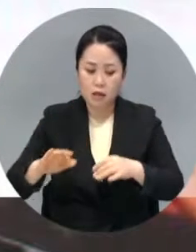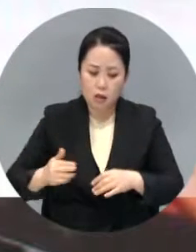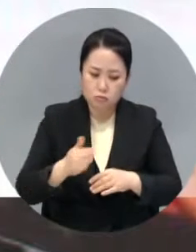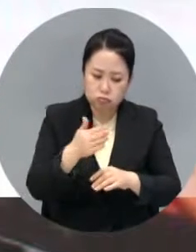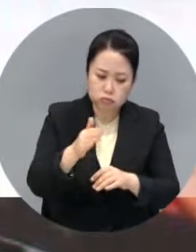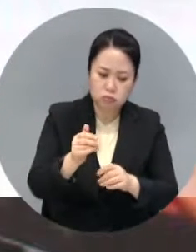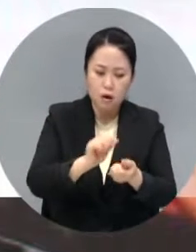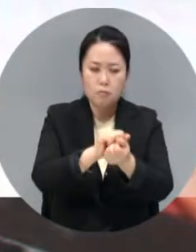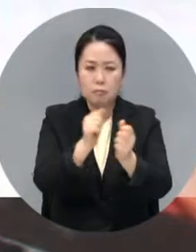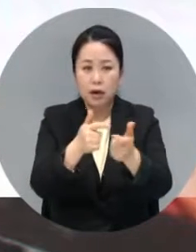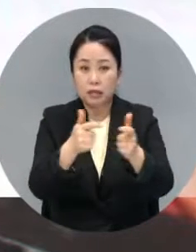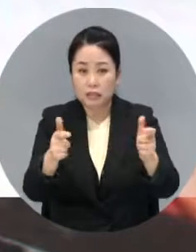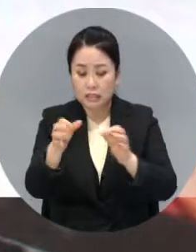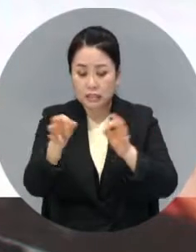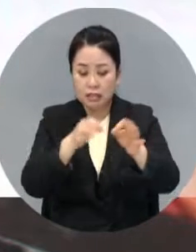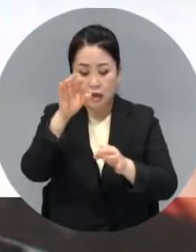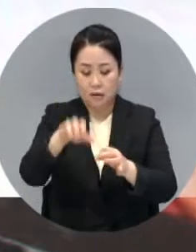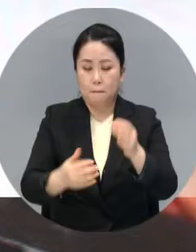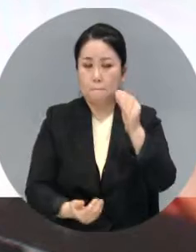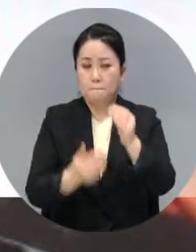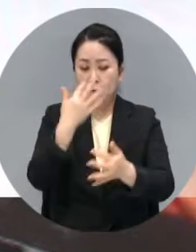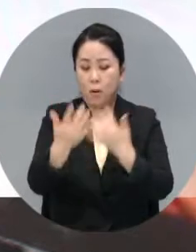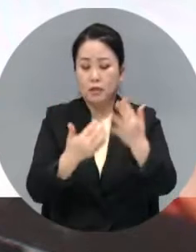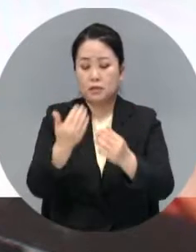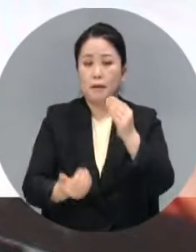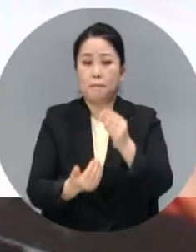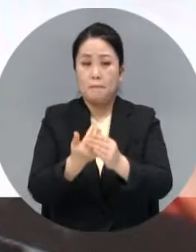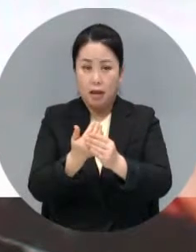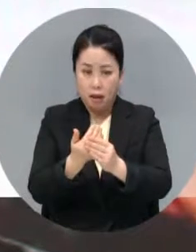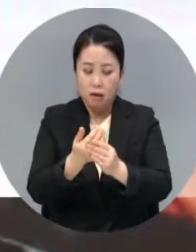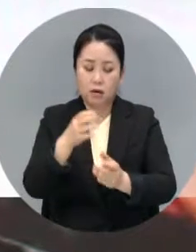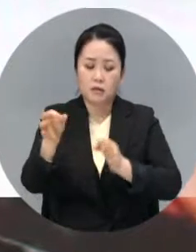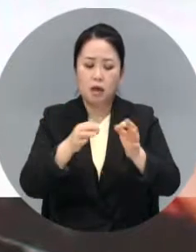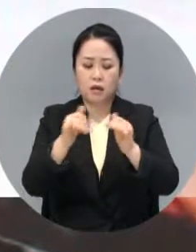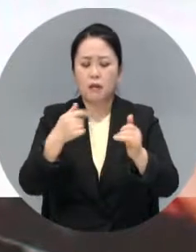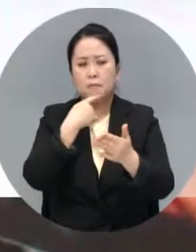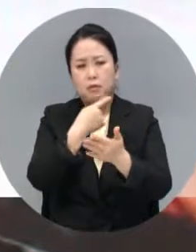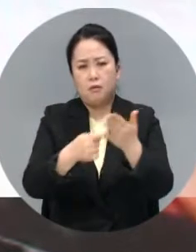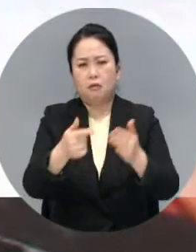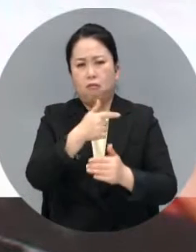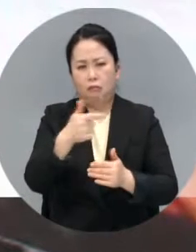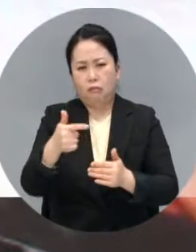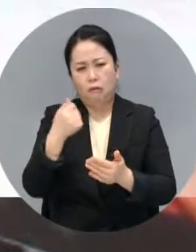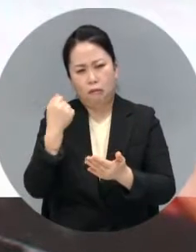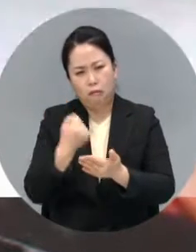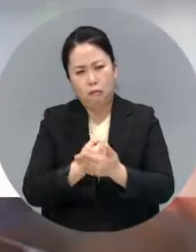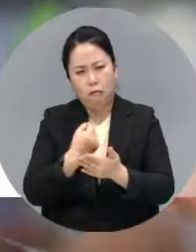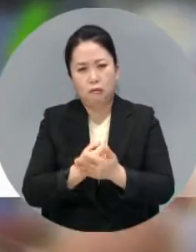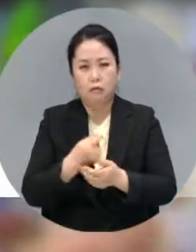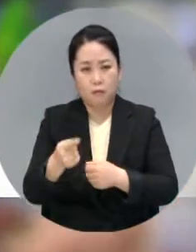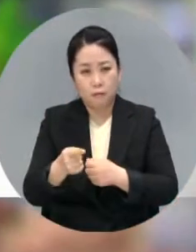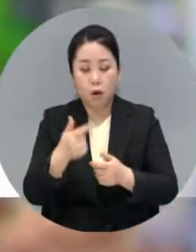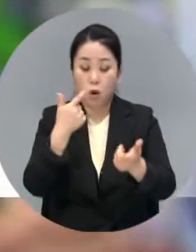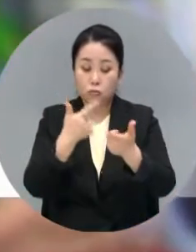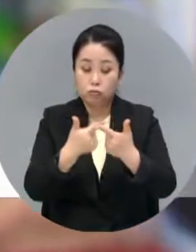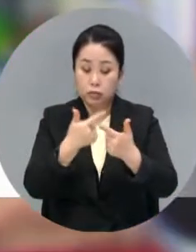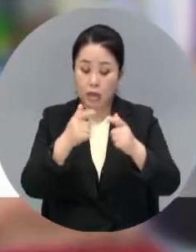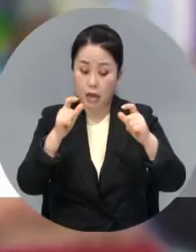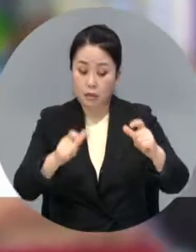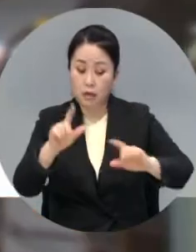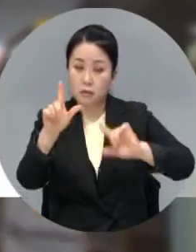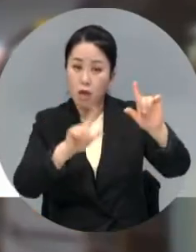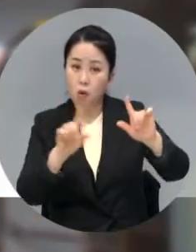발생해 상인들이 큰 피해를 입는 안타까운 사고가 발생했습니다 부산의 상황은 어떤지 점검을